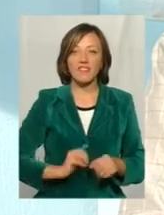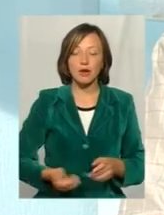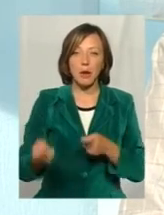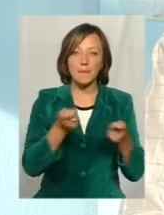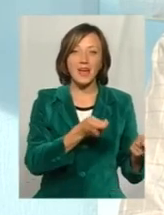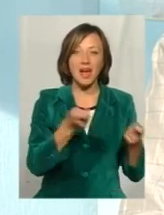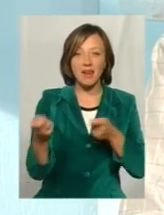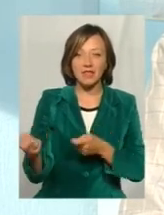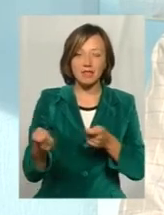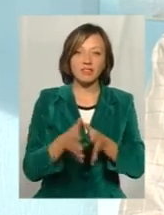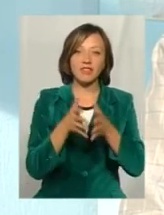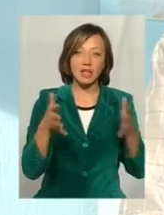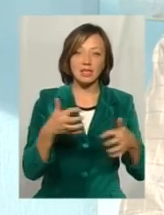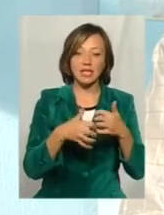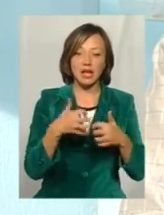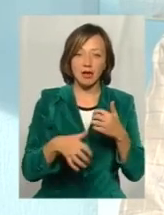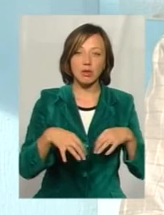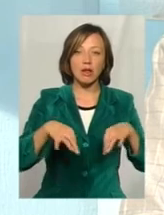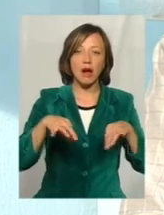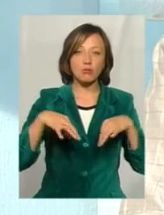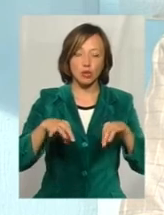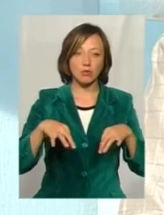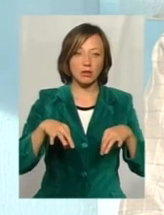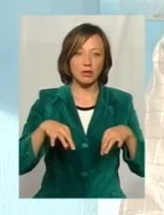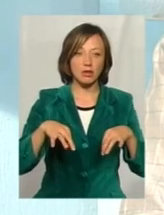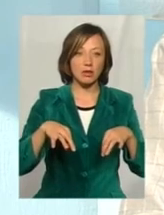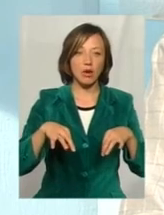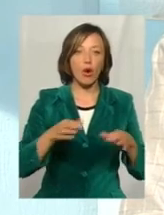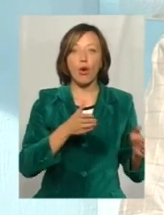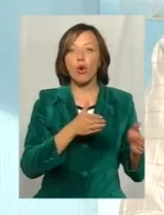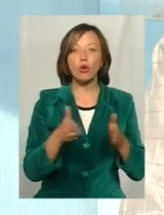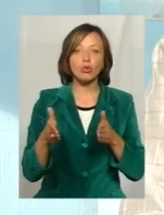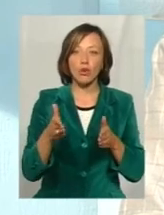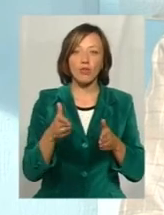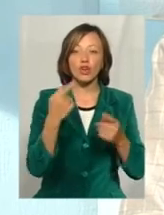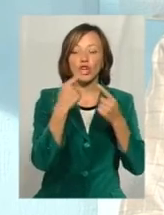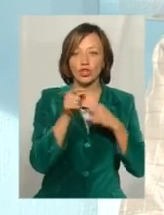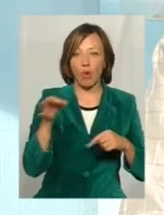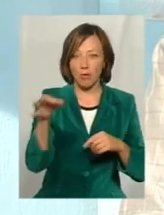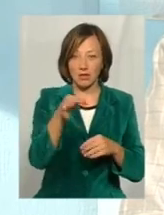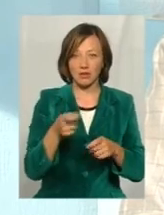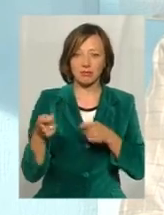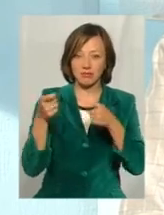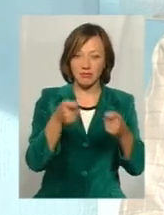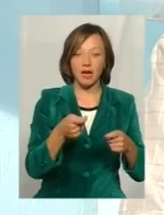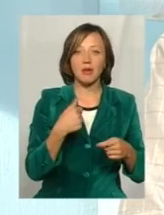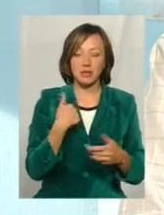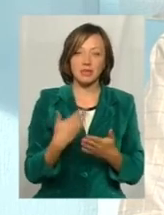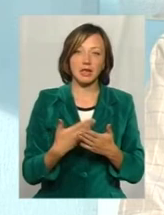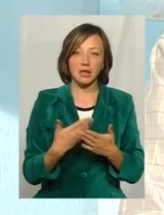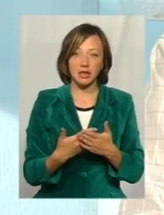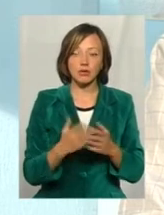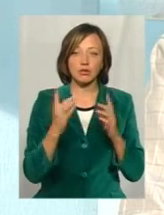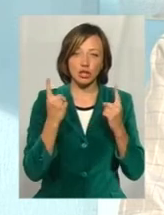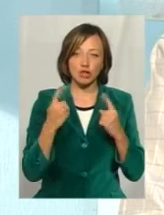з великими середньогабаритними транспортними засобами, які готові заходити і на інші області. Тобто мені здається, що буде